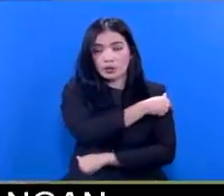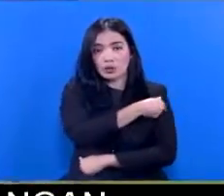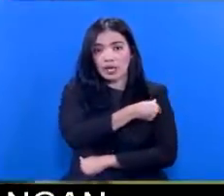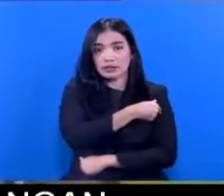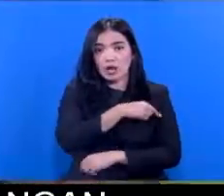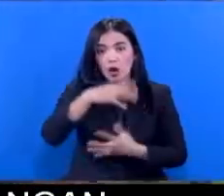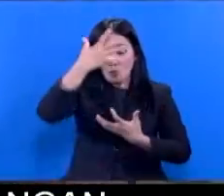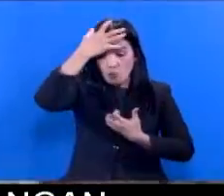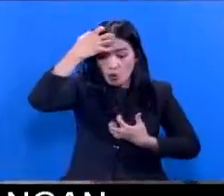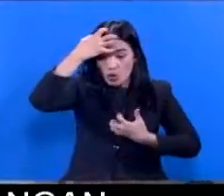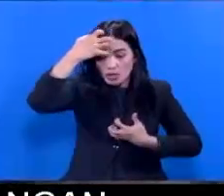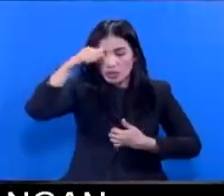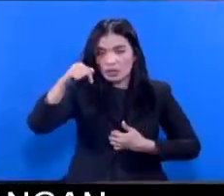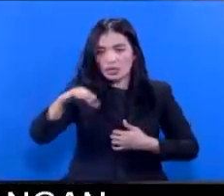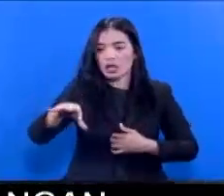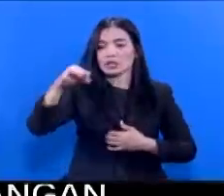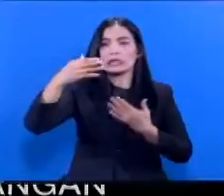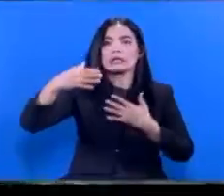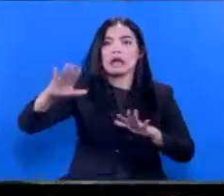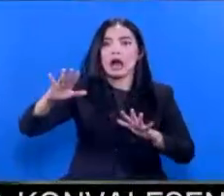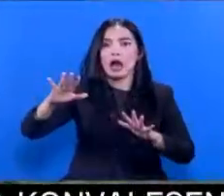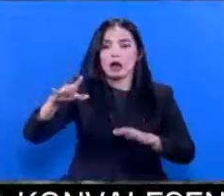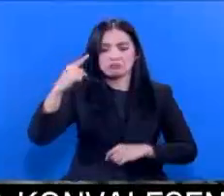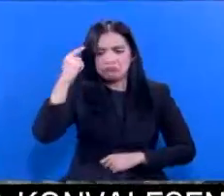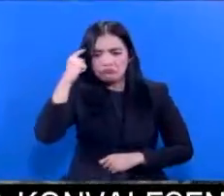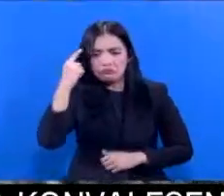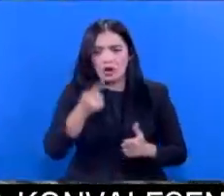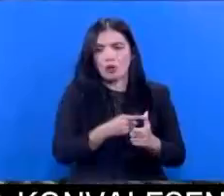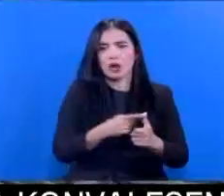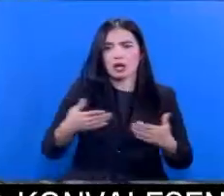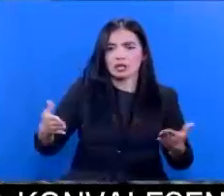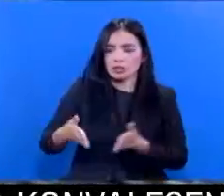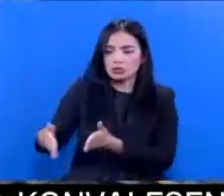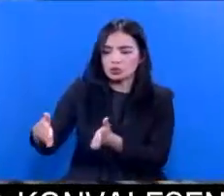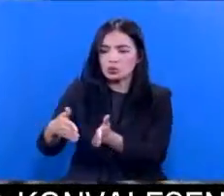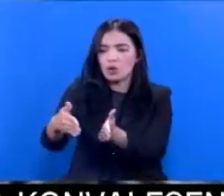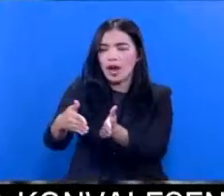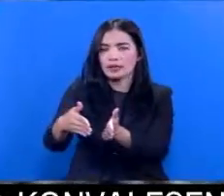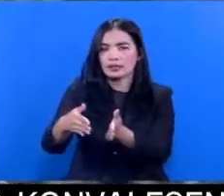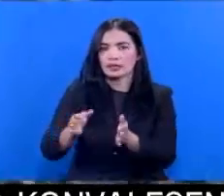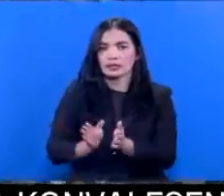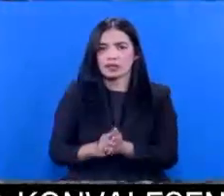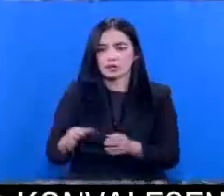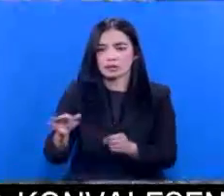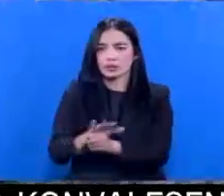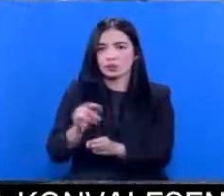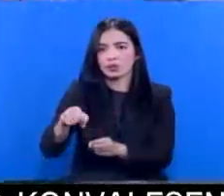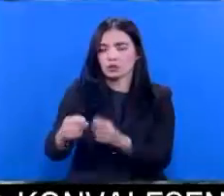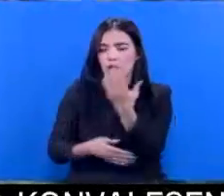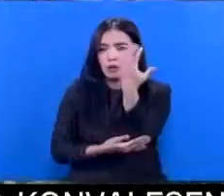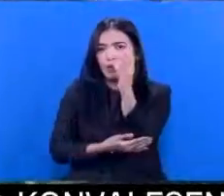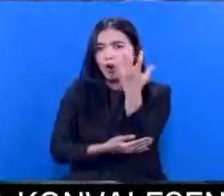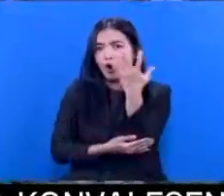monyet liar ini tidak ditemukan juga monyet liar ini berasal dari kawasan Sungai Chiller yang dipenuhi pepohonan